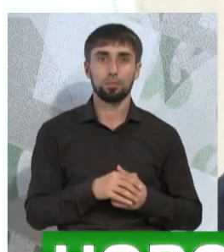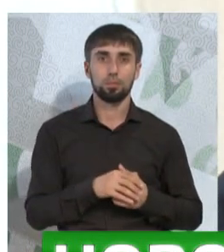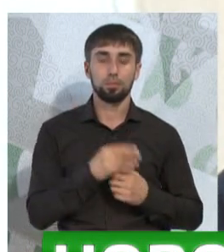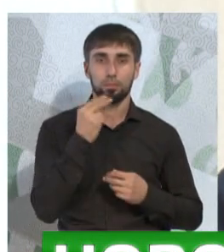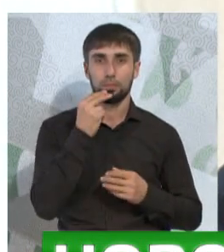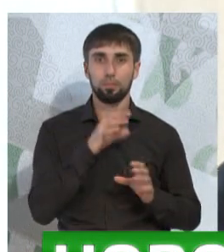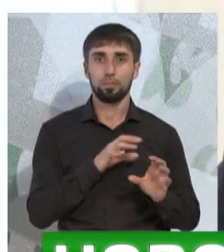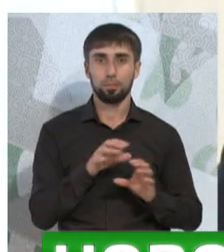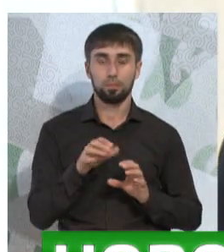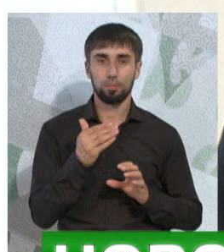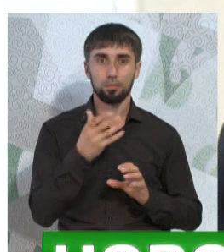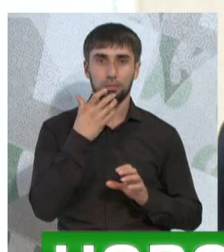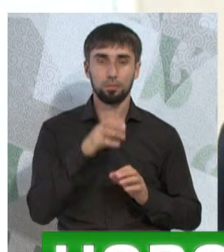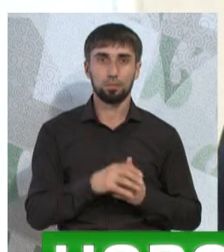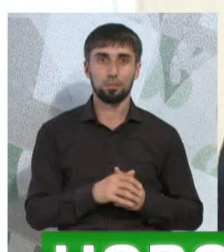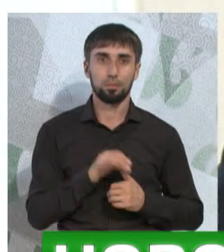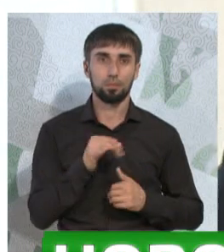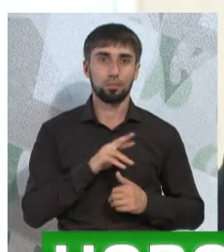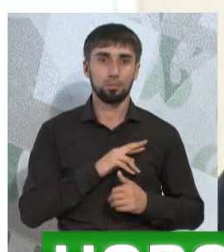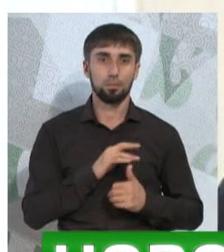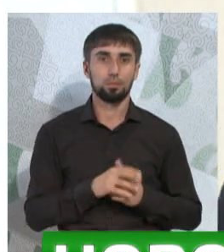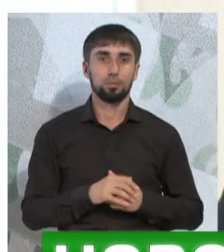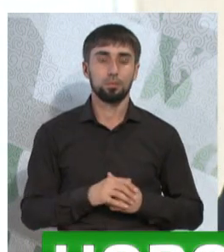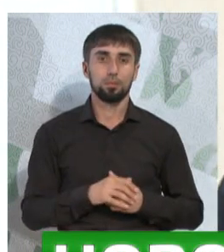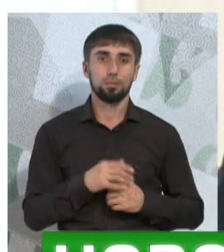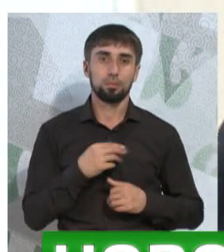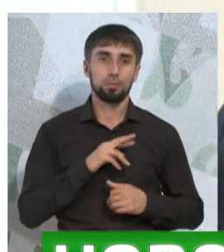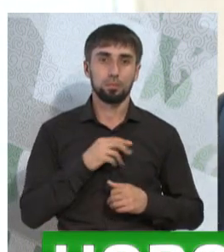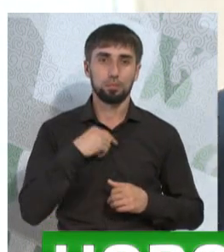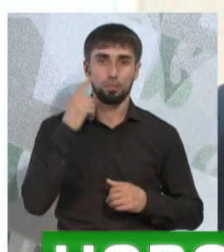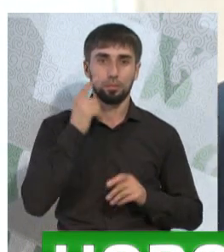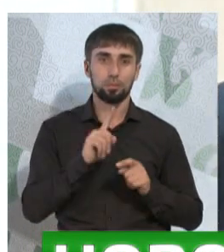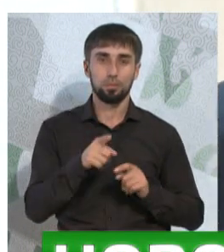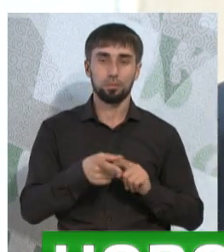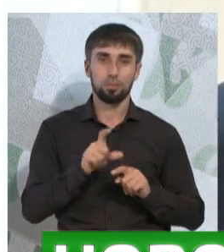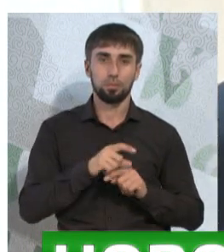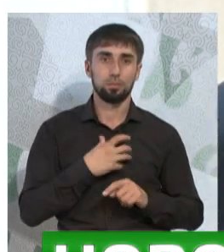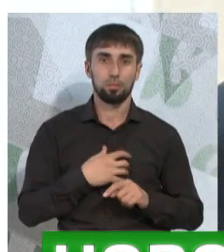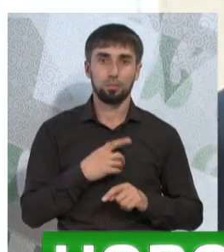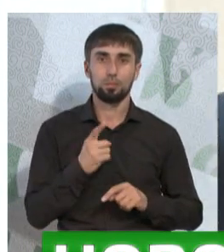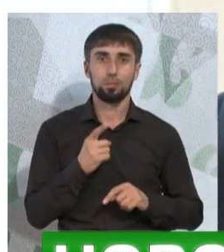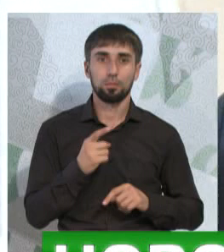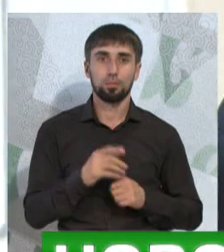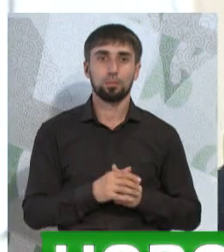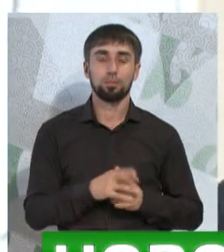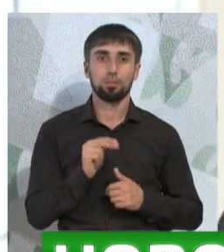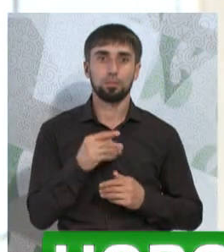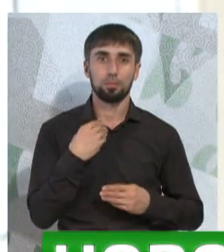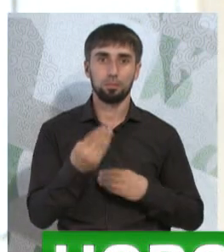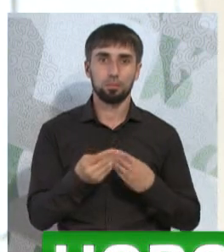горячего питания. И я думаю, что это очень важный аспект. Почему? Потому что как